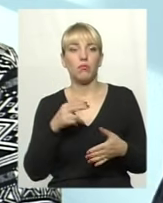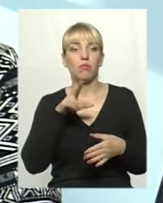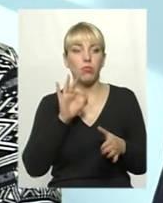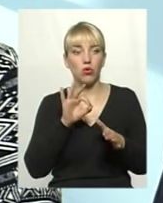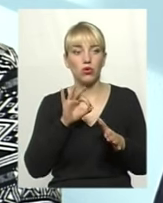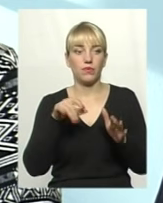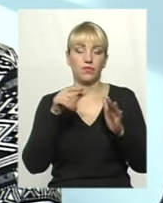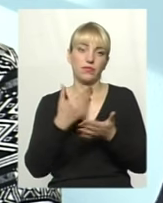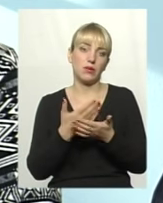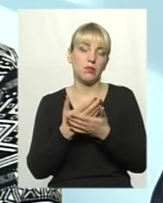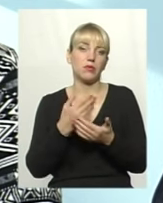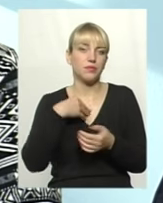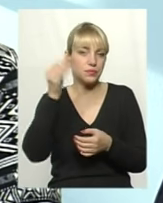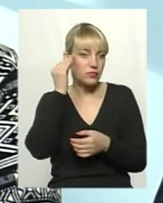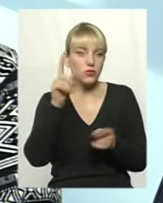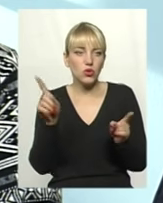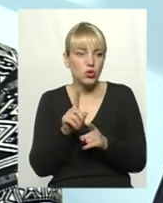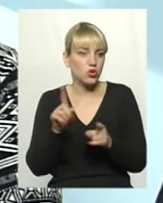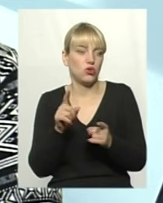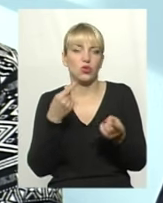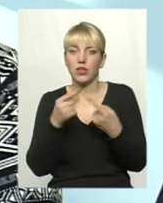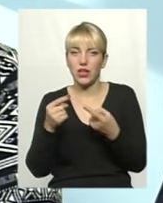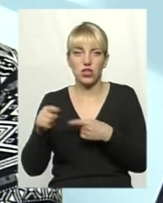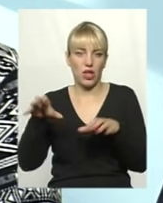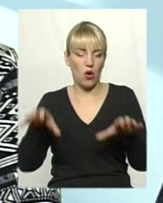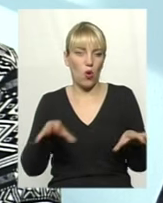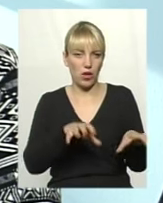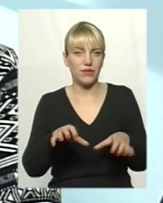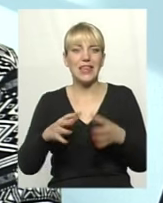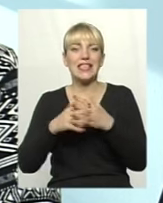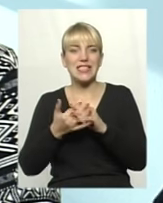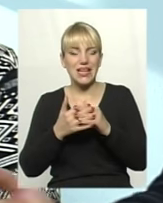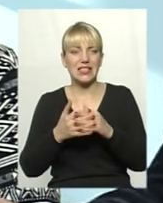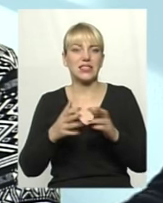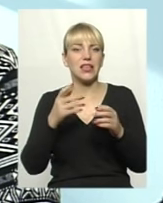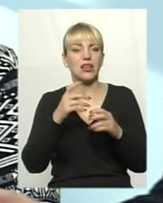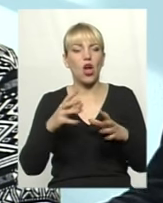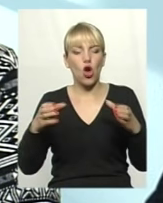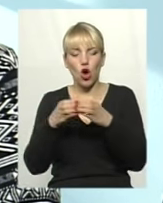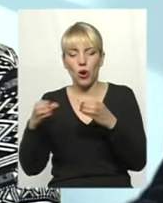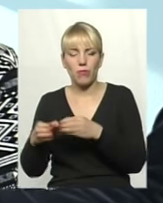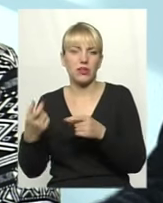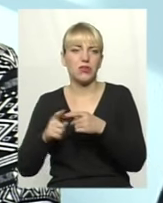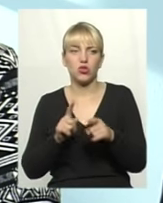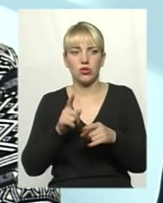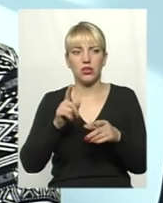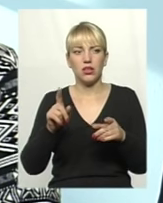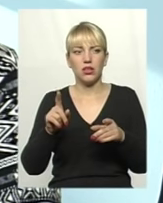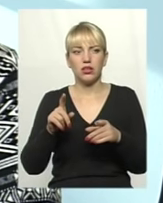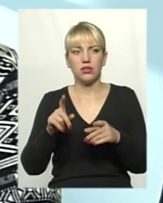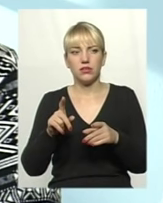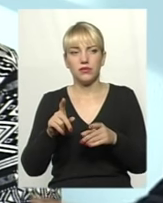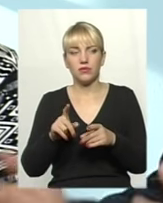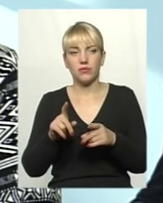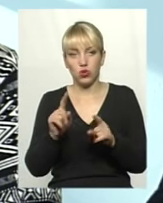з людської точки зору, невже решта голів об'єднаних громад зроблені з іншого чисто, чим Альберт Іванович, який сидить зараз поряд